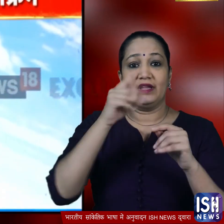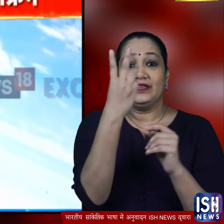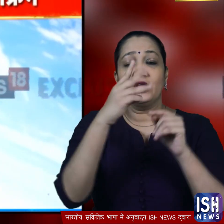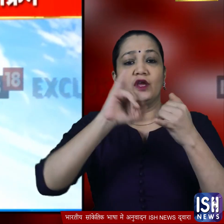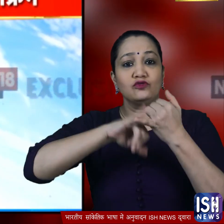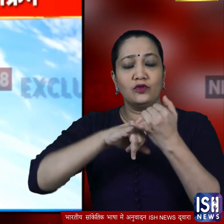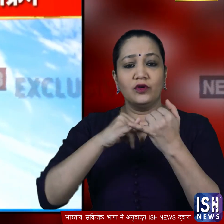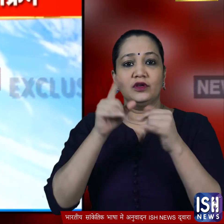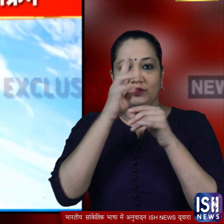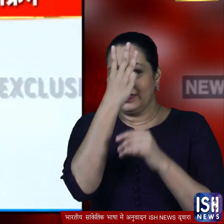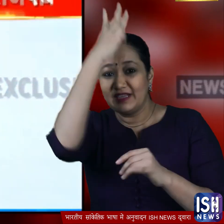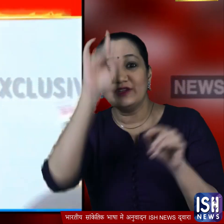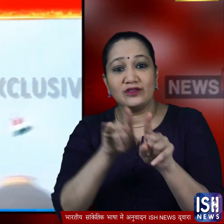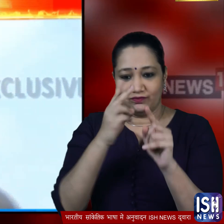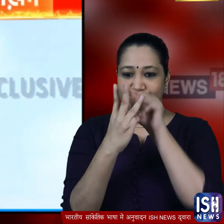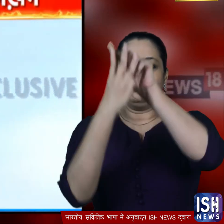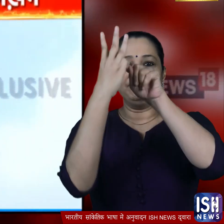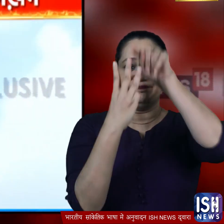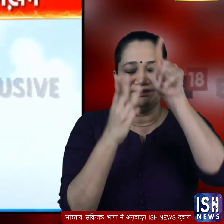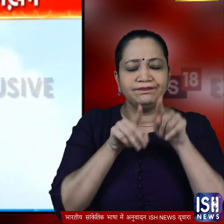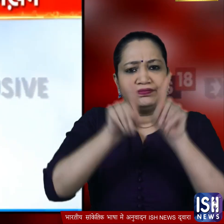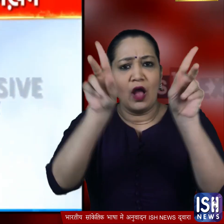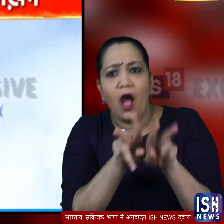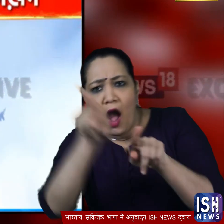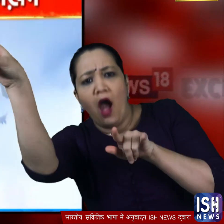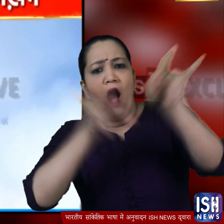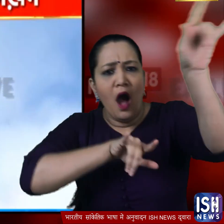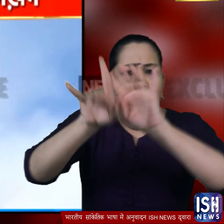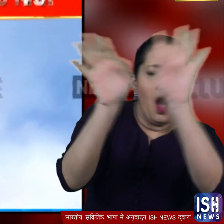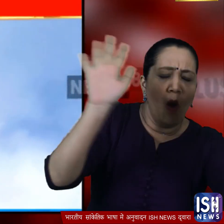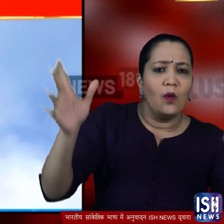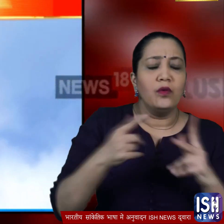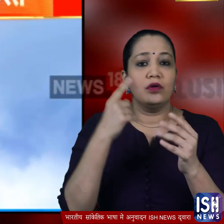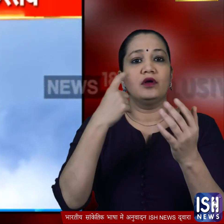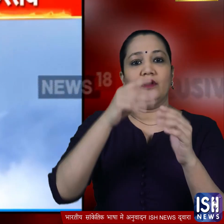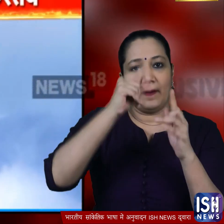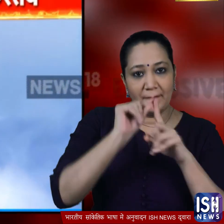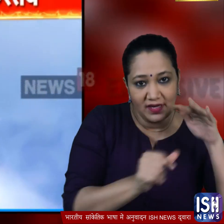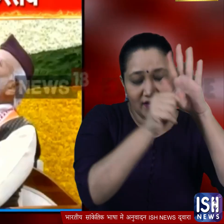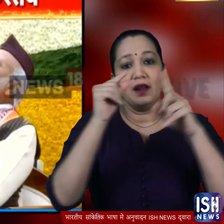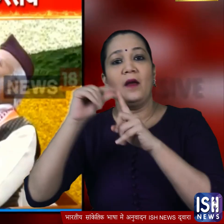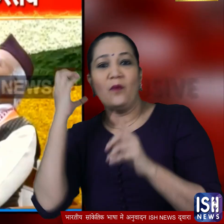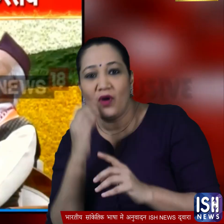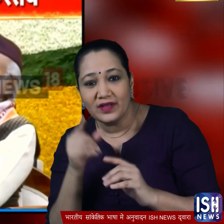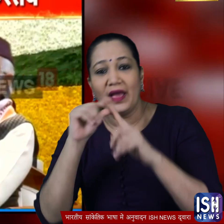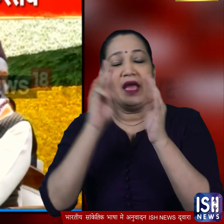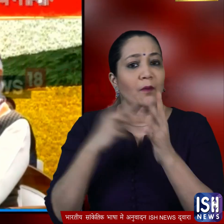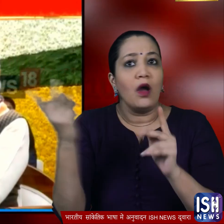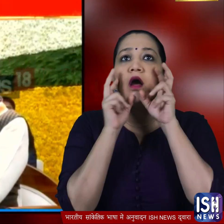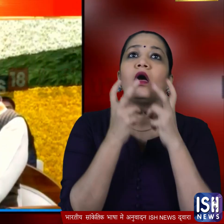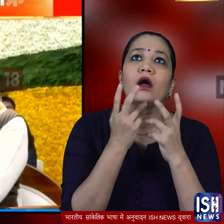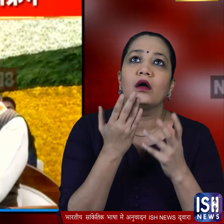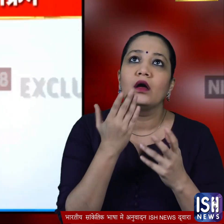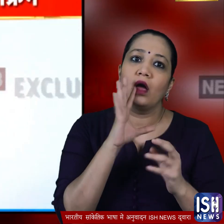3 सुखोई विमानों ने त्रिशूल फॉर्मेशन बनाकर आसमान में खतरनाक करतब दिखाए, जिन्हें राष्ट्रपति रामनाथ कोविंद और प्रधानमंत्री नरेंद्र मोदी